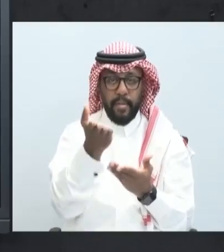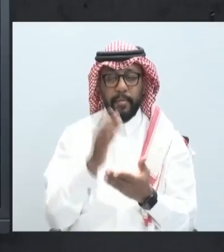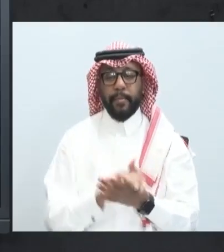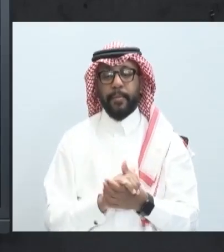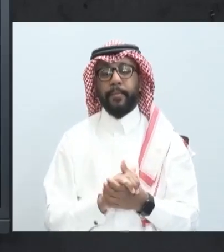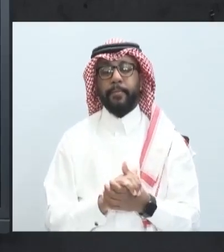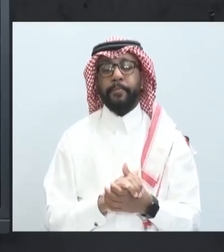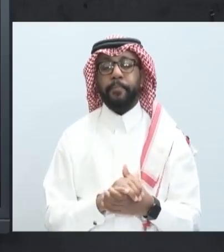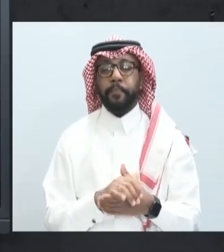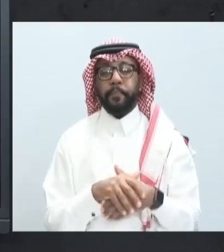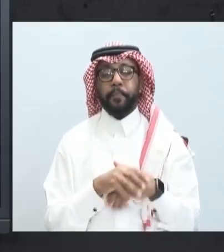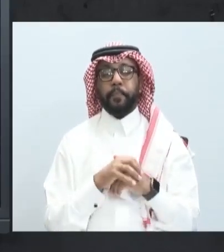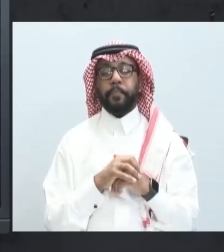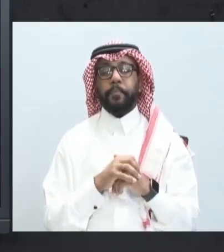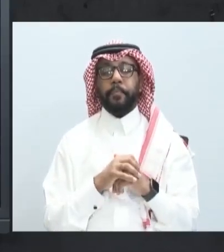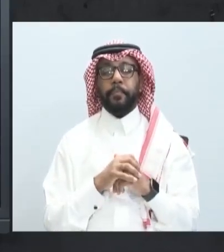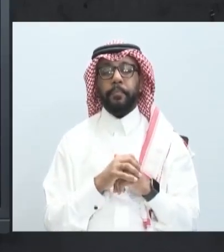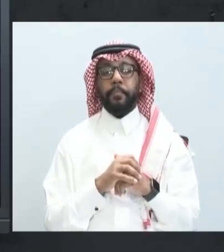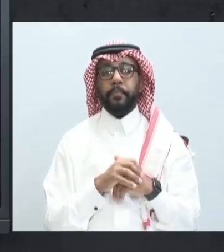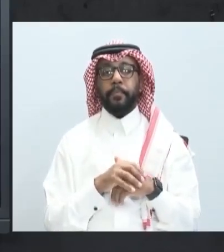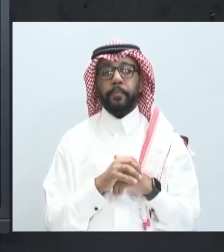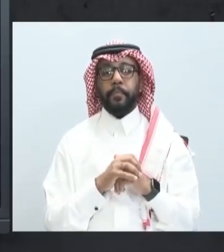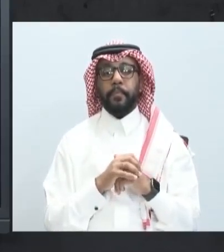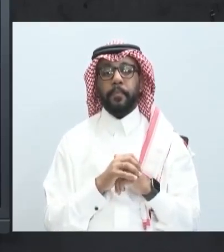وطريق المؤديه الى مدينه الكاذبيه